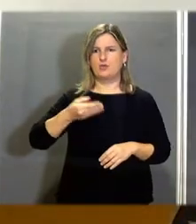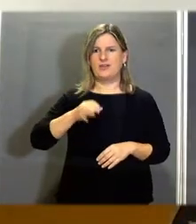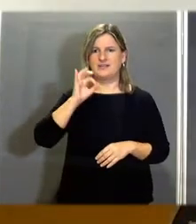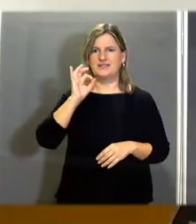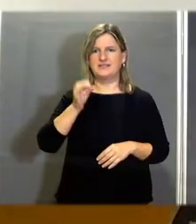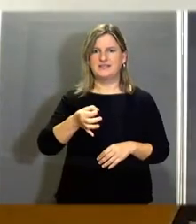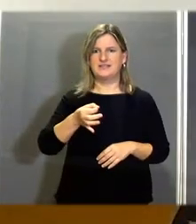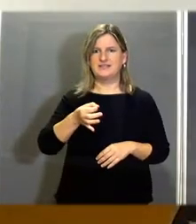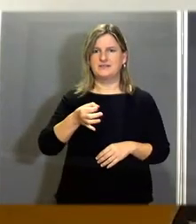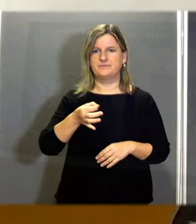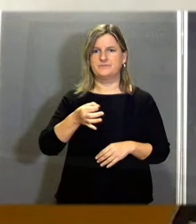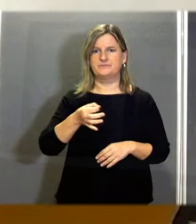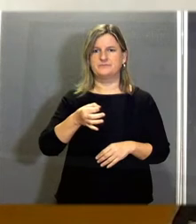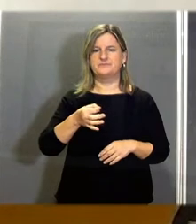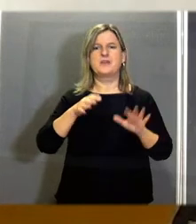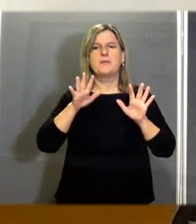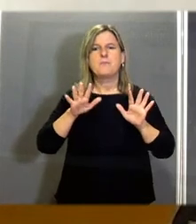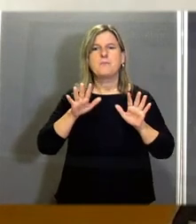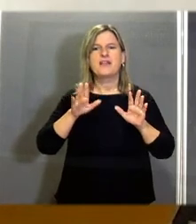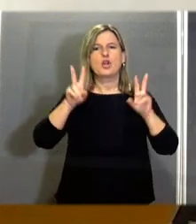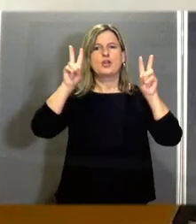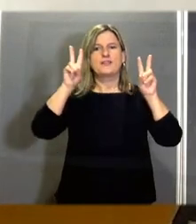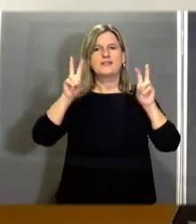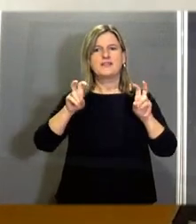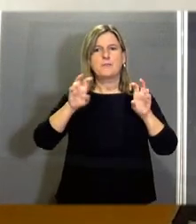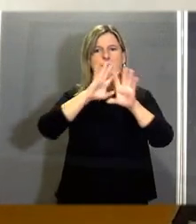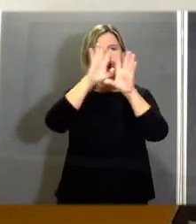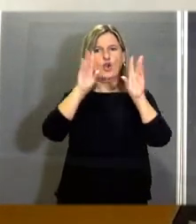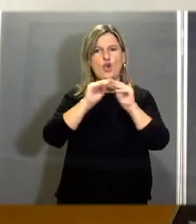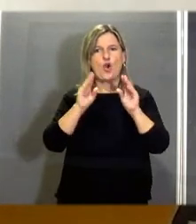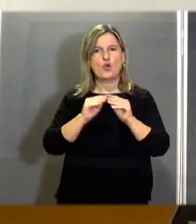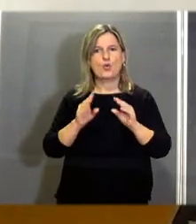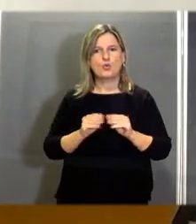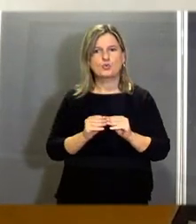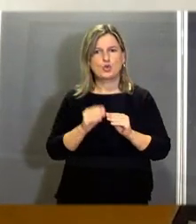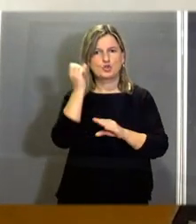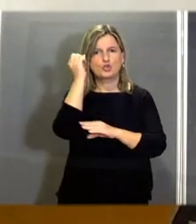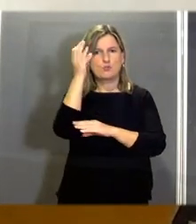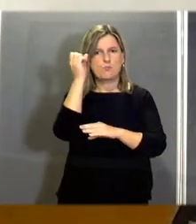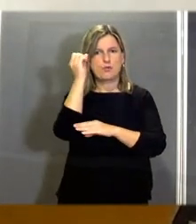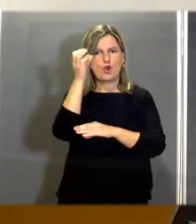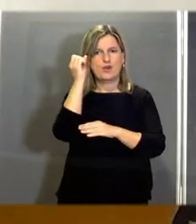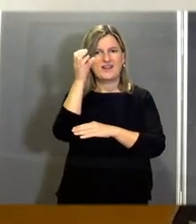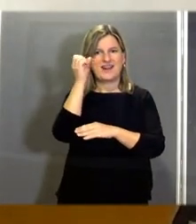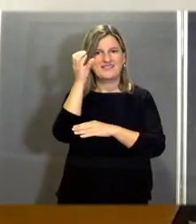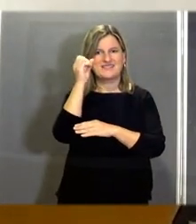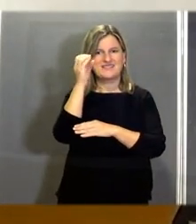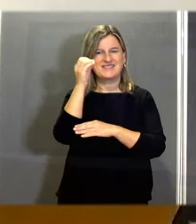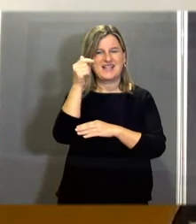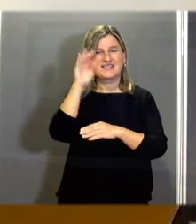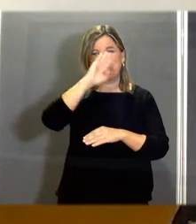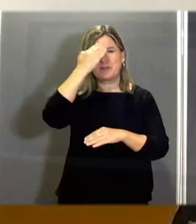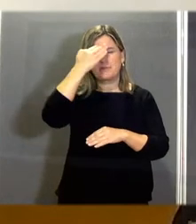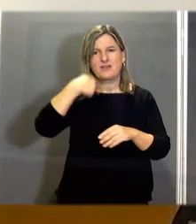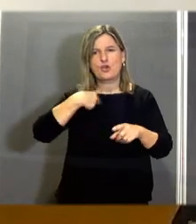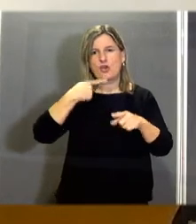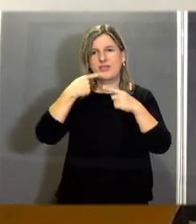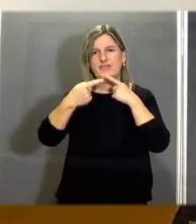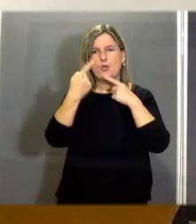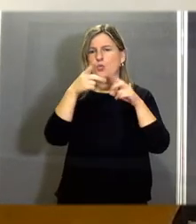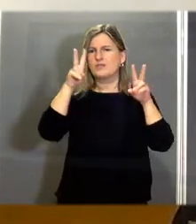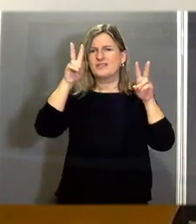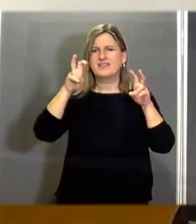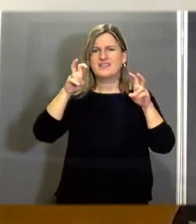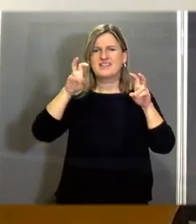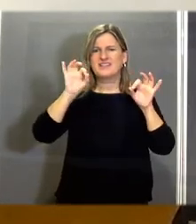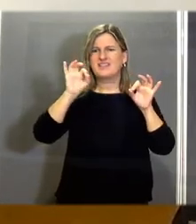Però de les conclusions de les ponències que d'alguna manera més em tocaven a mi, jo crec que un dels punts claus